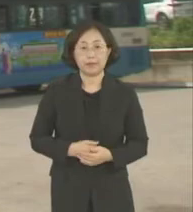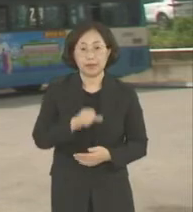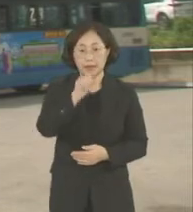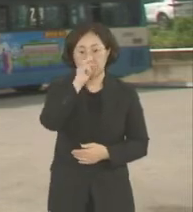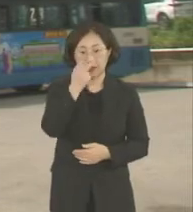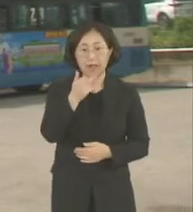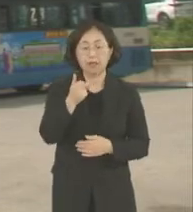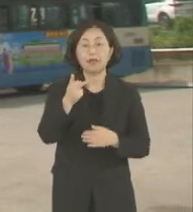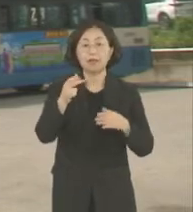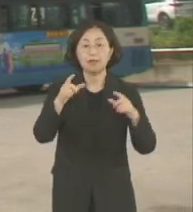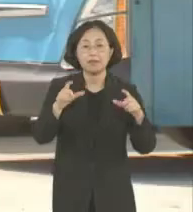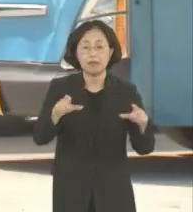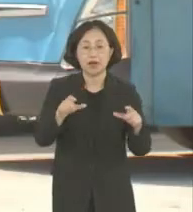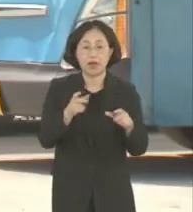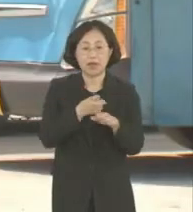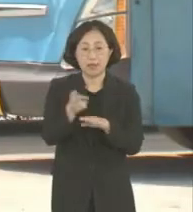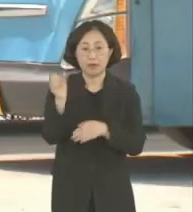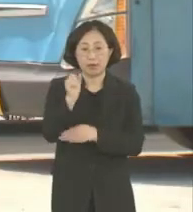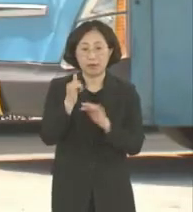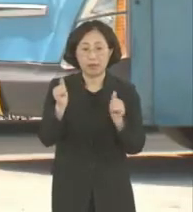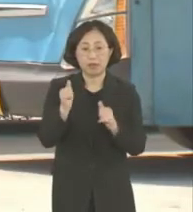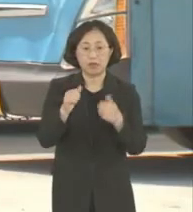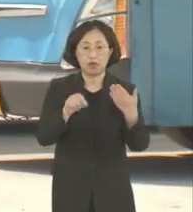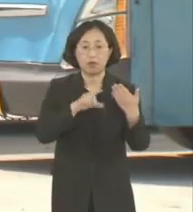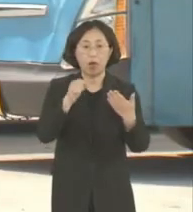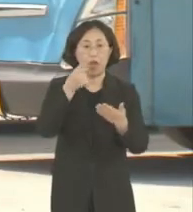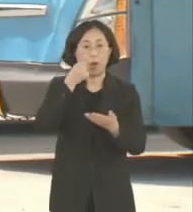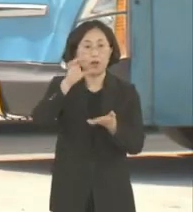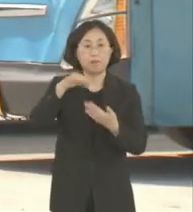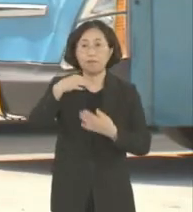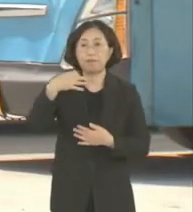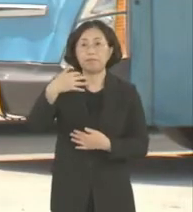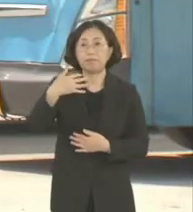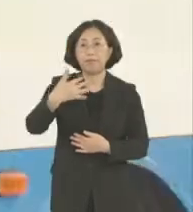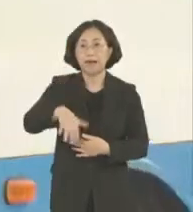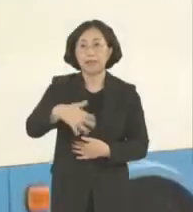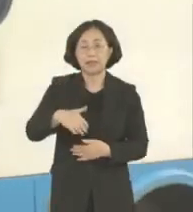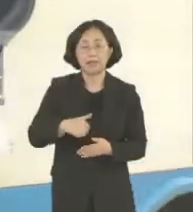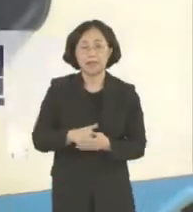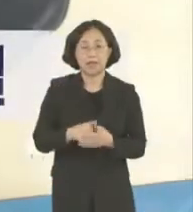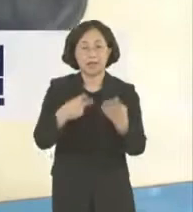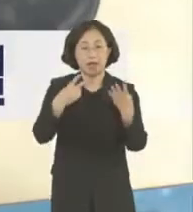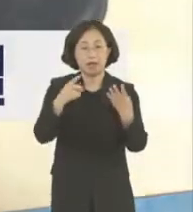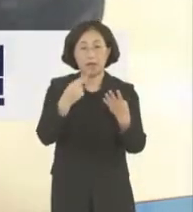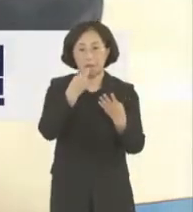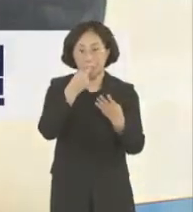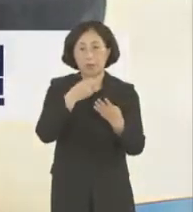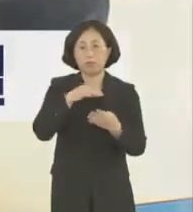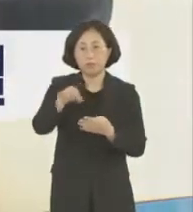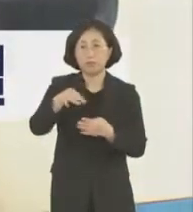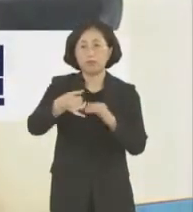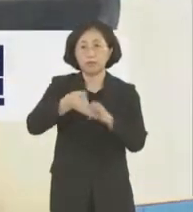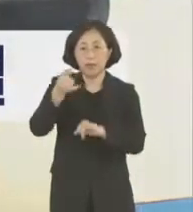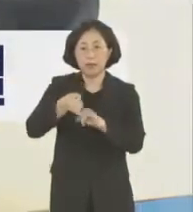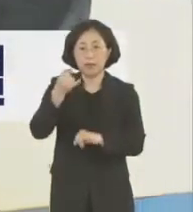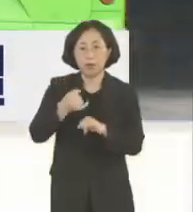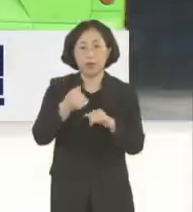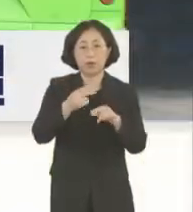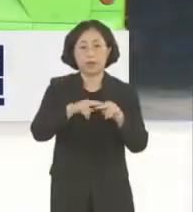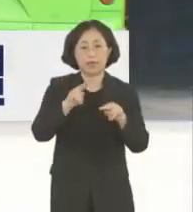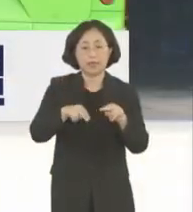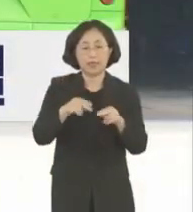서산 지역 시내버스 기사들은 지난달도 급여를 받지 못했습니다. 업체는 이미 4대 보험료도 체납 중이고 퇴직연금은